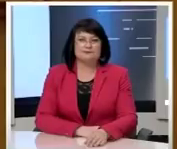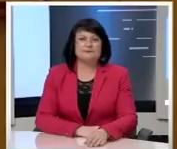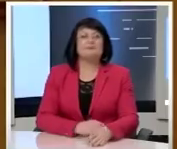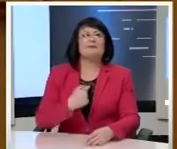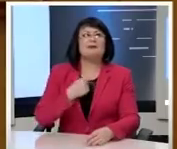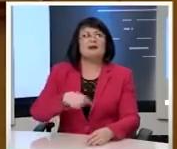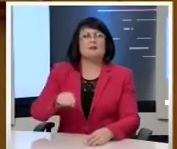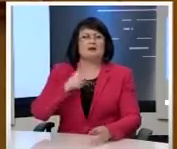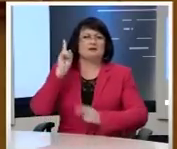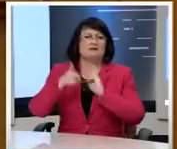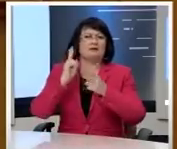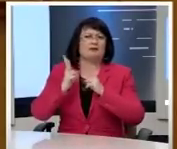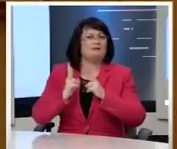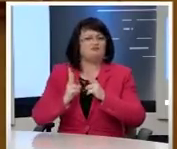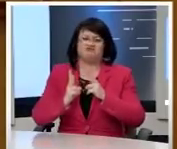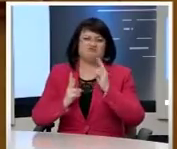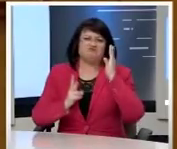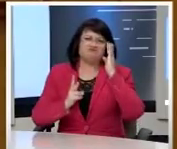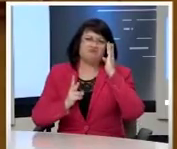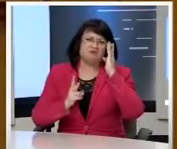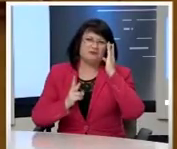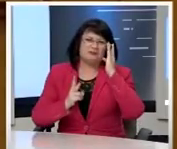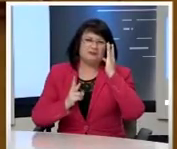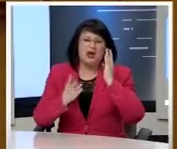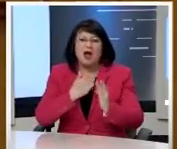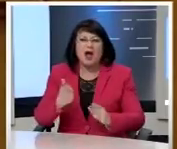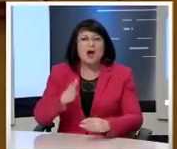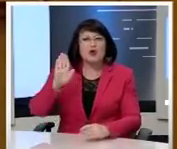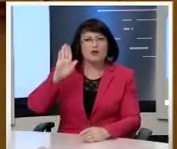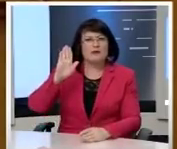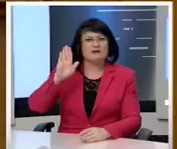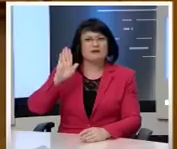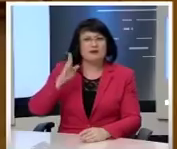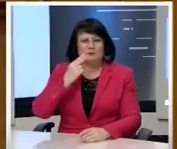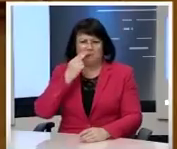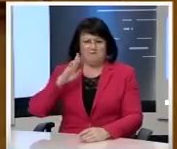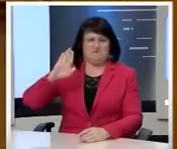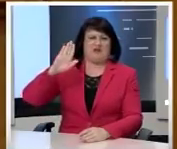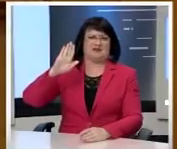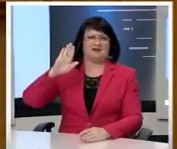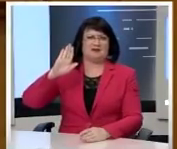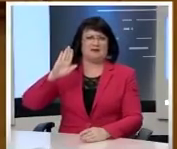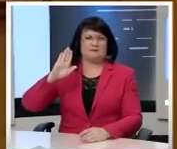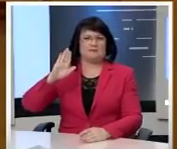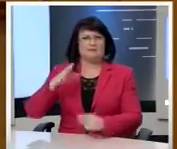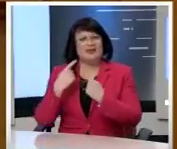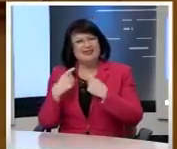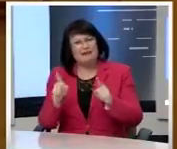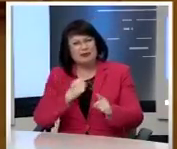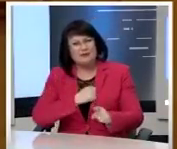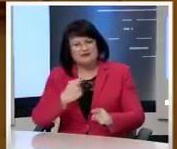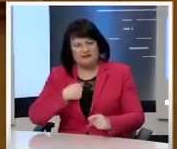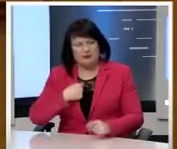Εμείς δεν κατηγορούμε για ακροδεξιό ή για φασίστα όποιον έχει διαφορετική